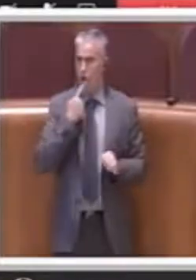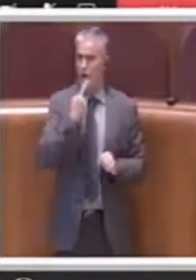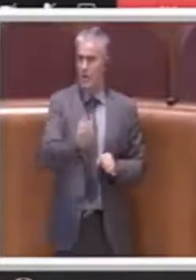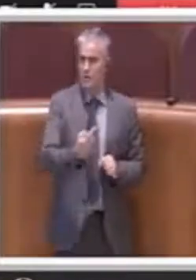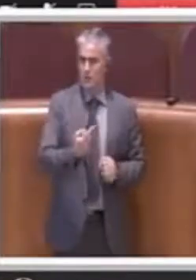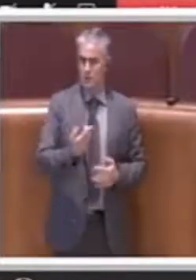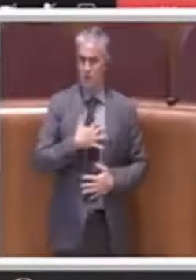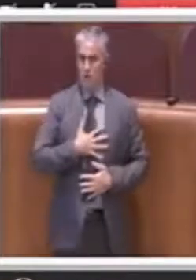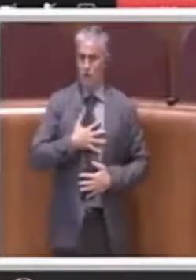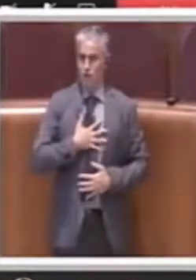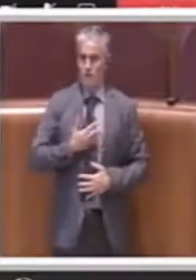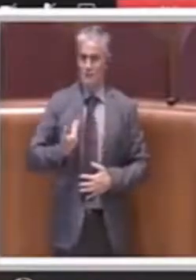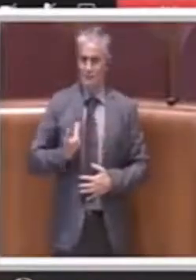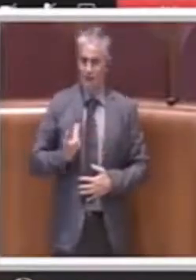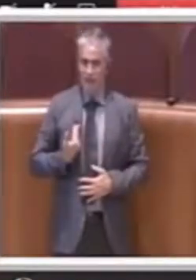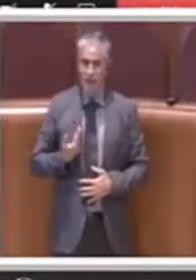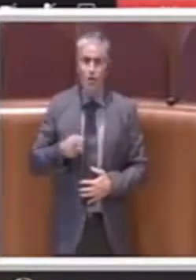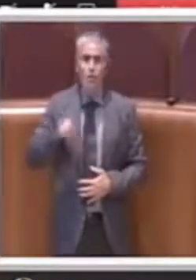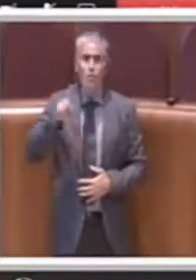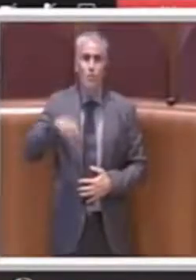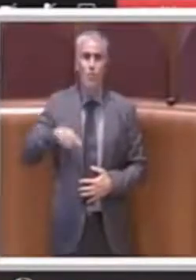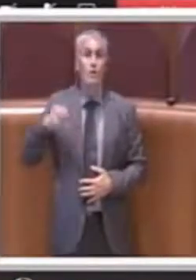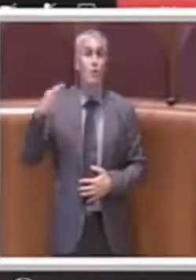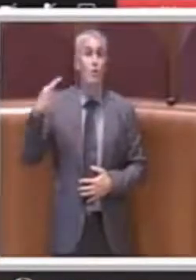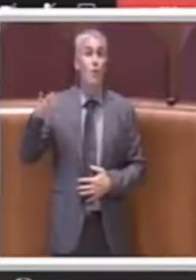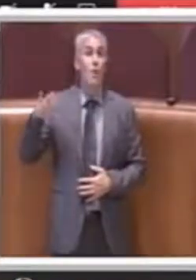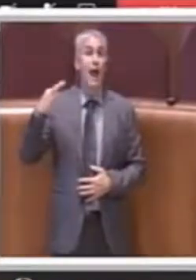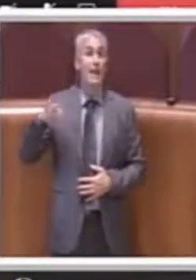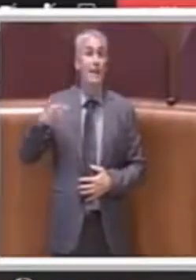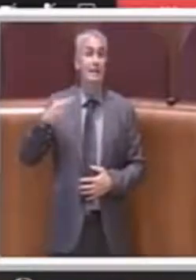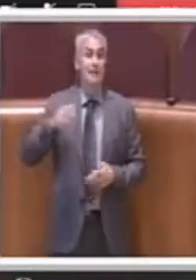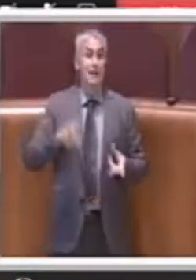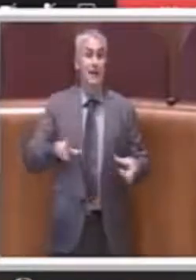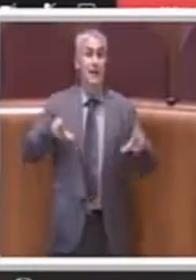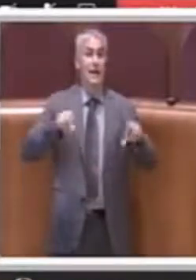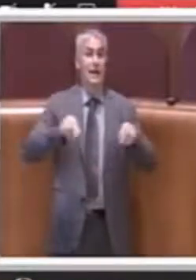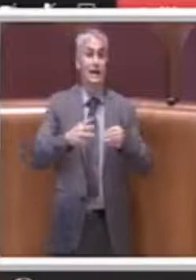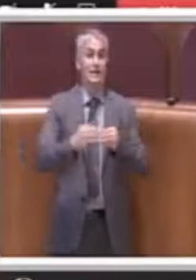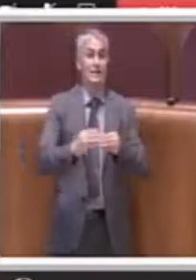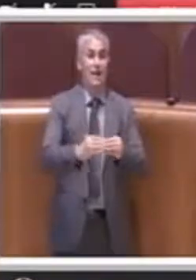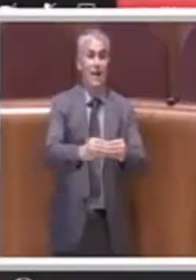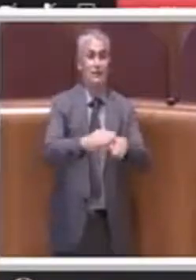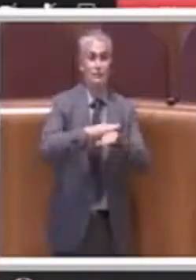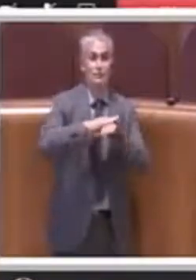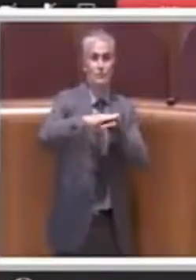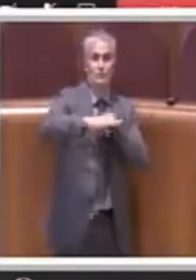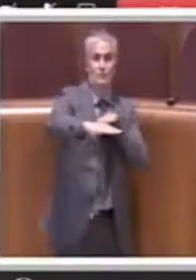malcelata soddisfazione, anche la qualità di ciò che viene rifatto, perché certo